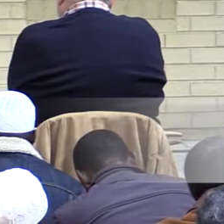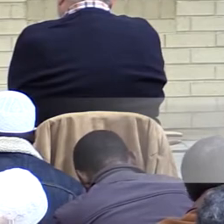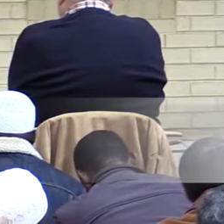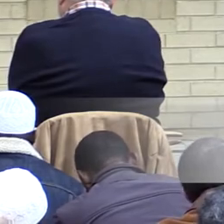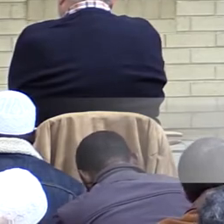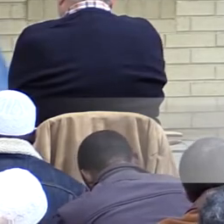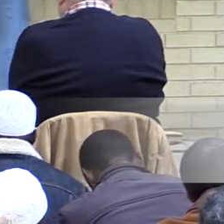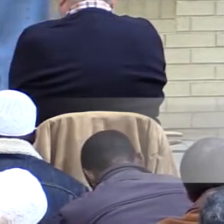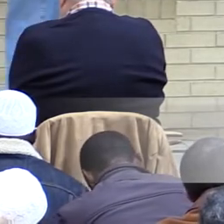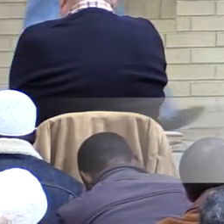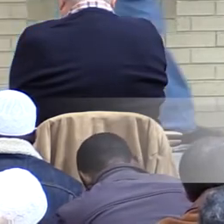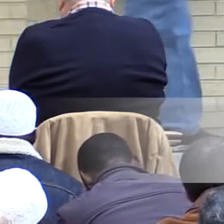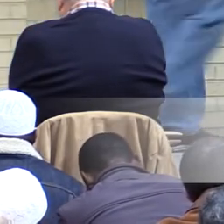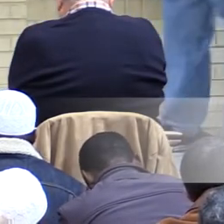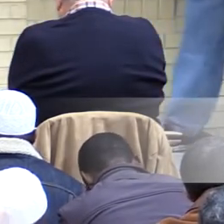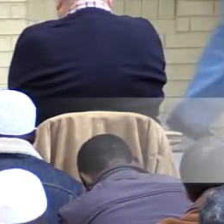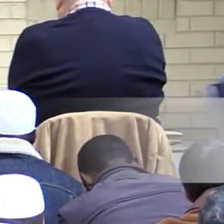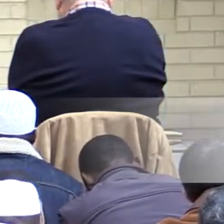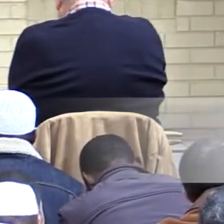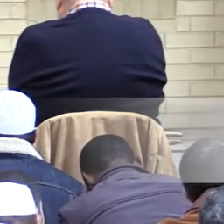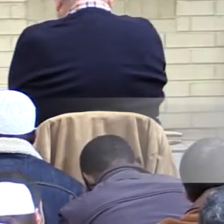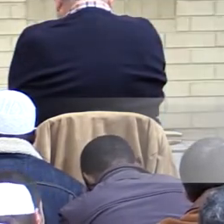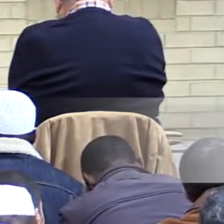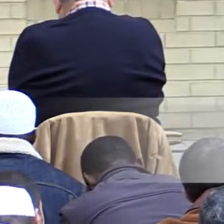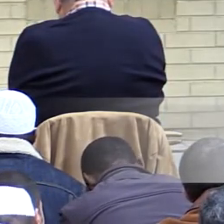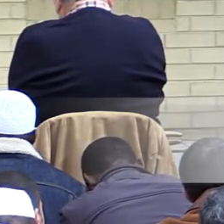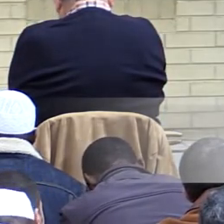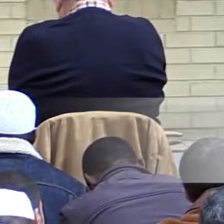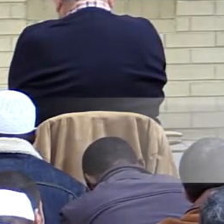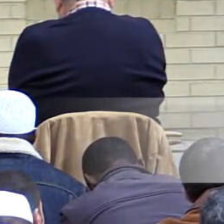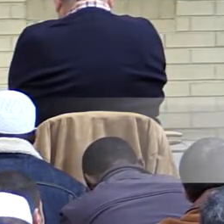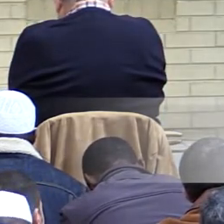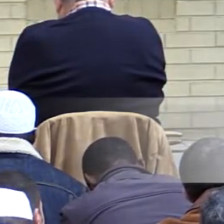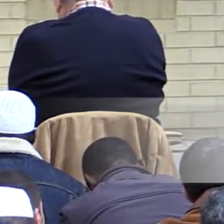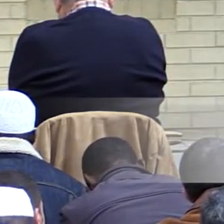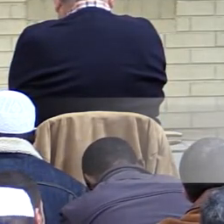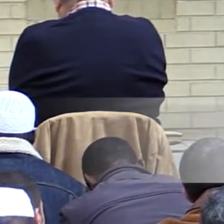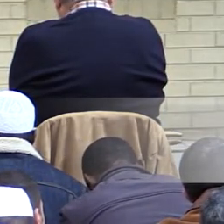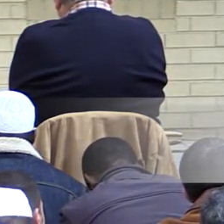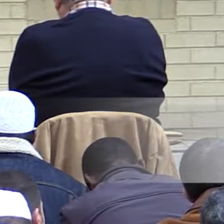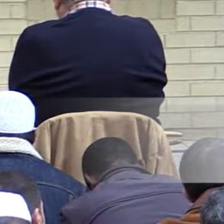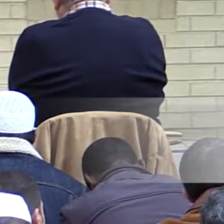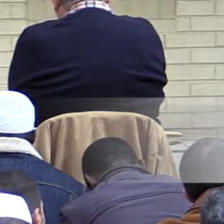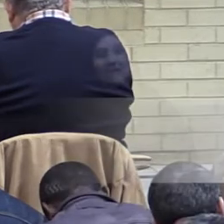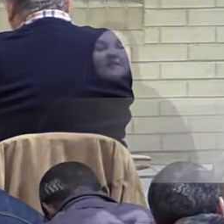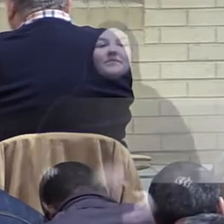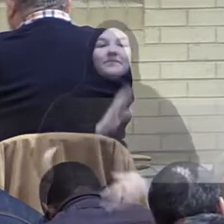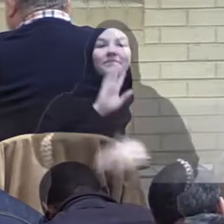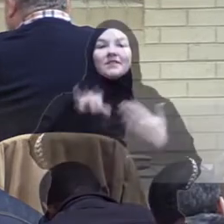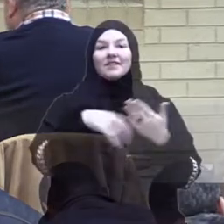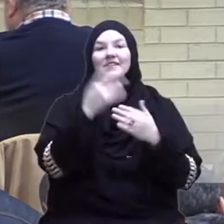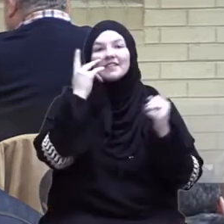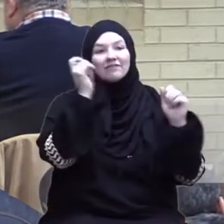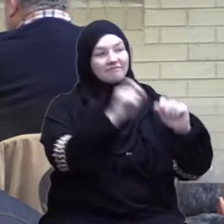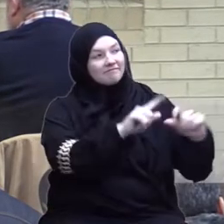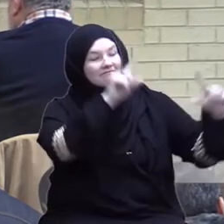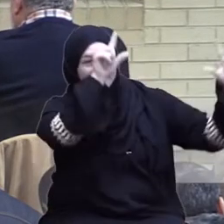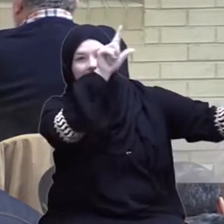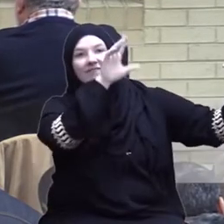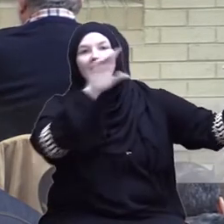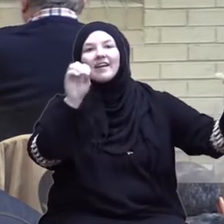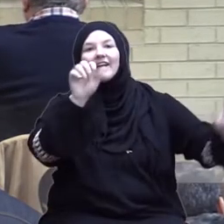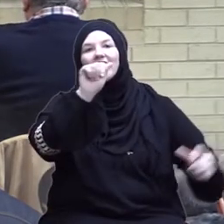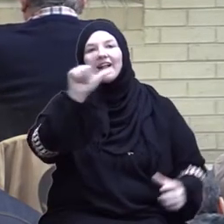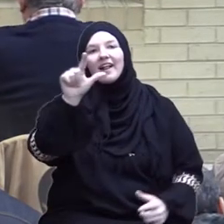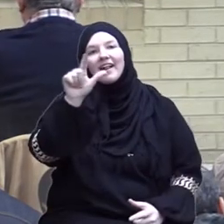Last time we started to delve into the subject you see on the screen الناس